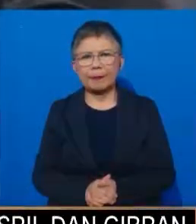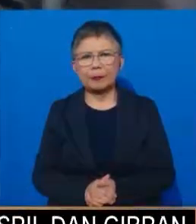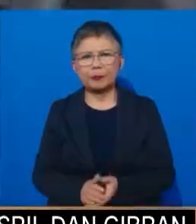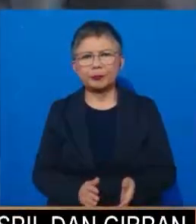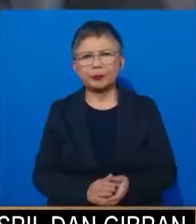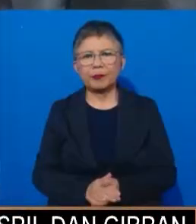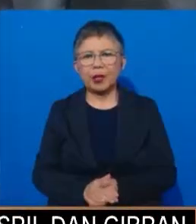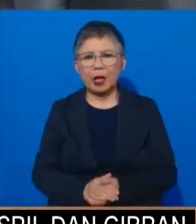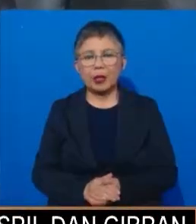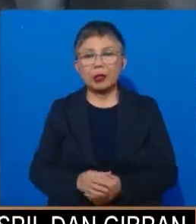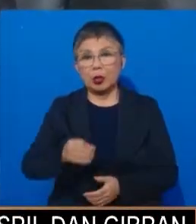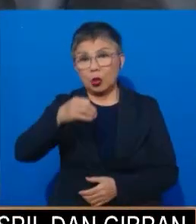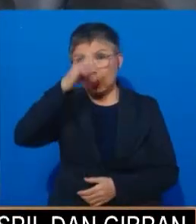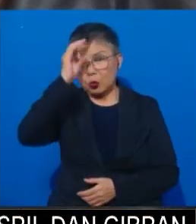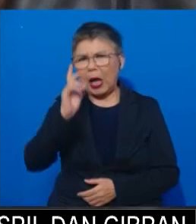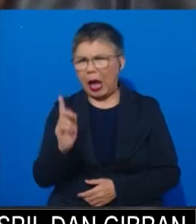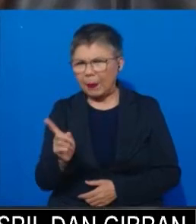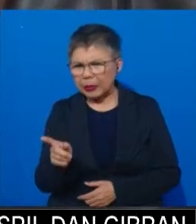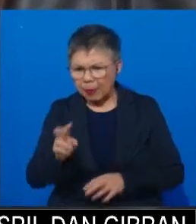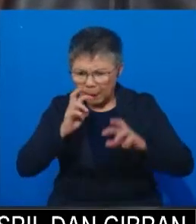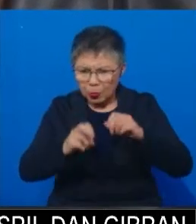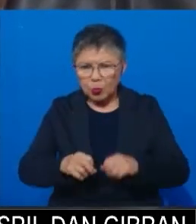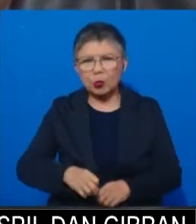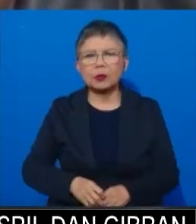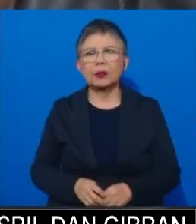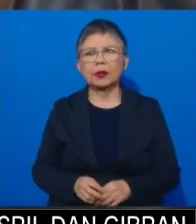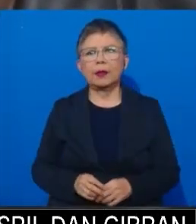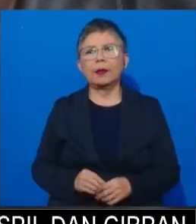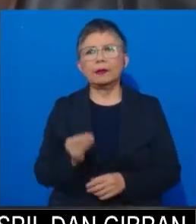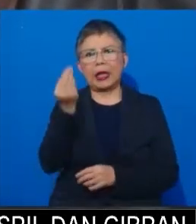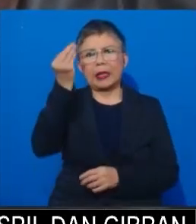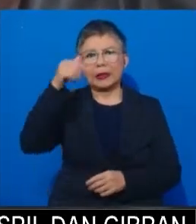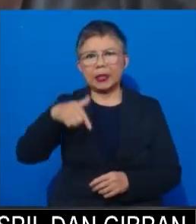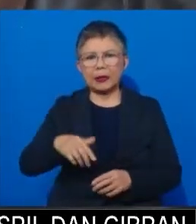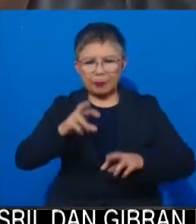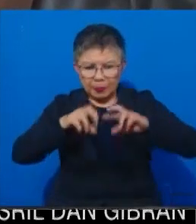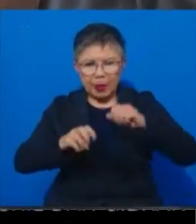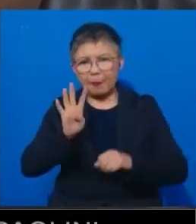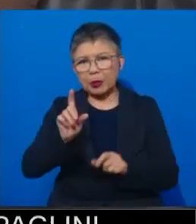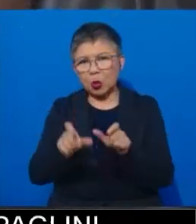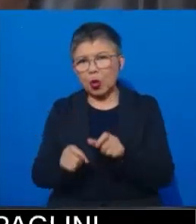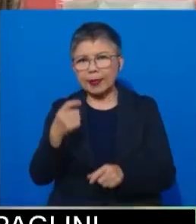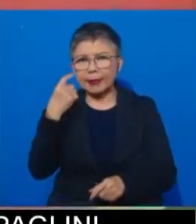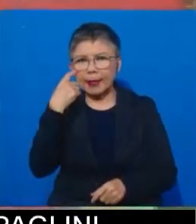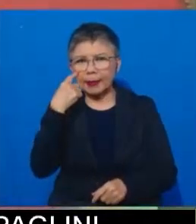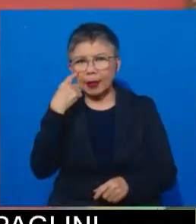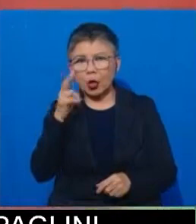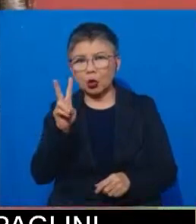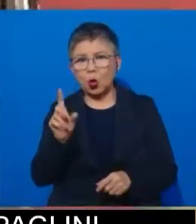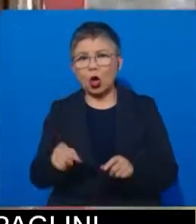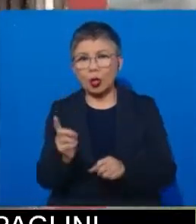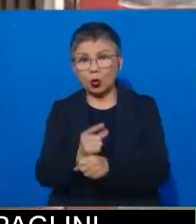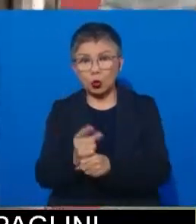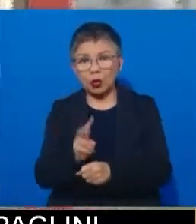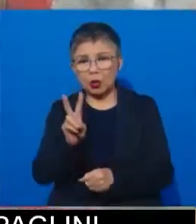Sementara guna mencari kebenaran penyebab korban jatuh, Satreskrim Polres Metro Jakarta Selatan memeriksa 4 orang saksi, yakni 2 orang guru